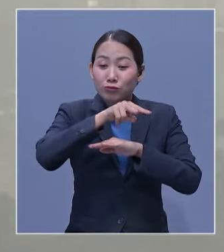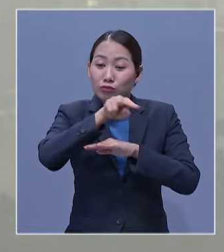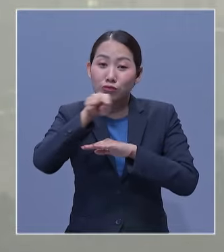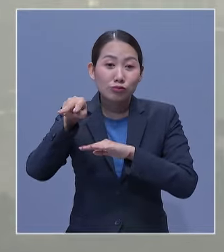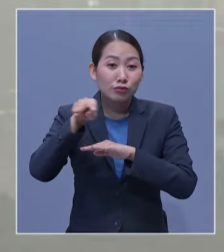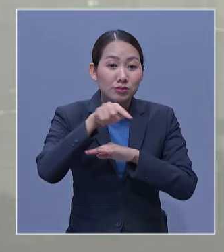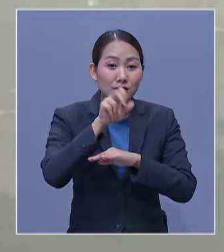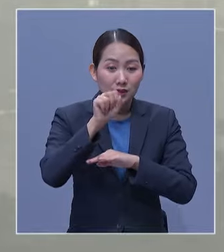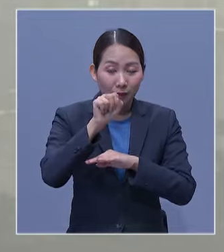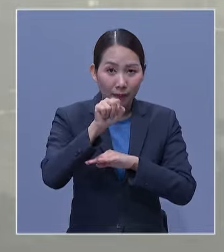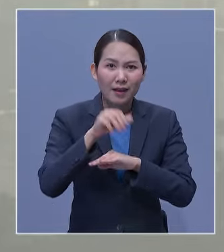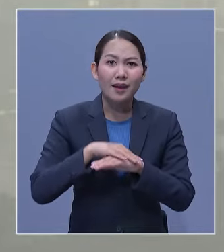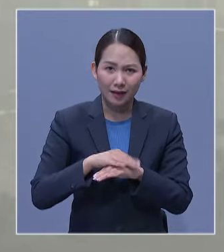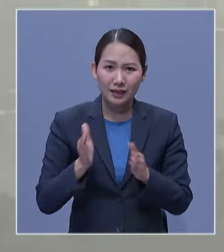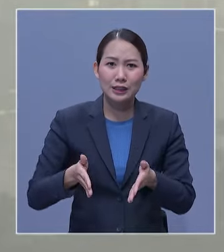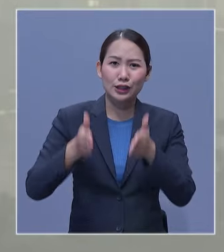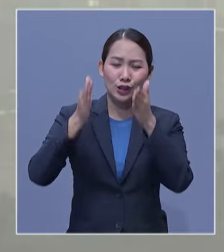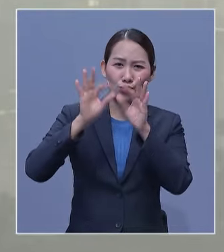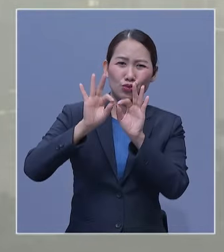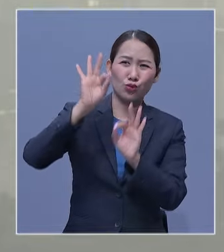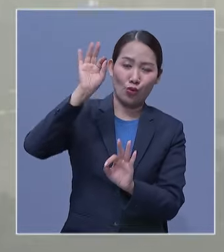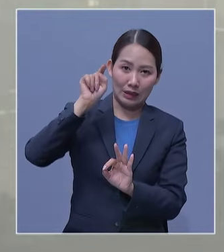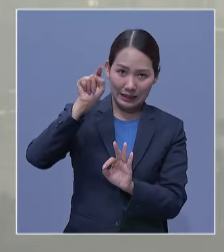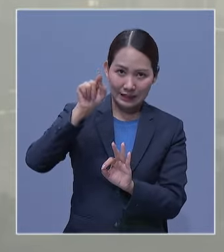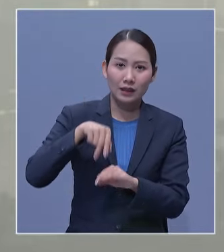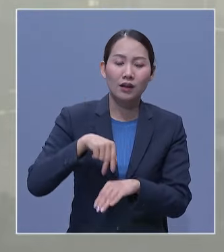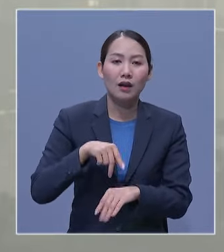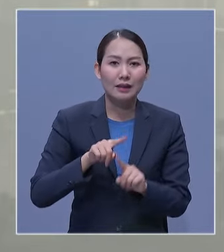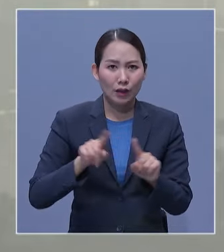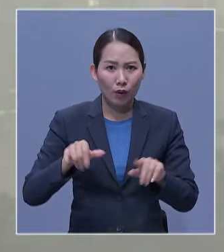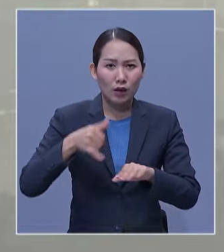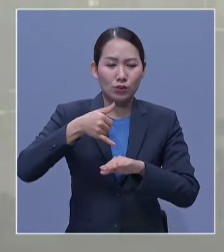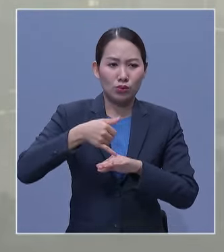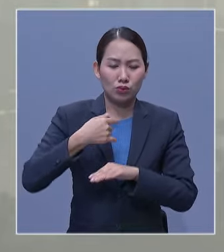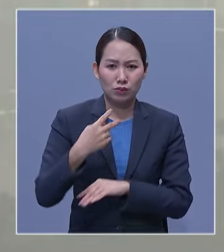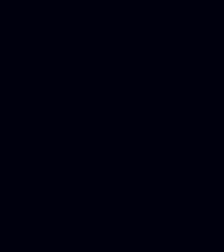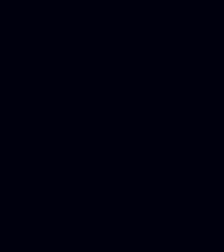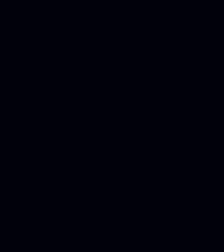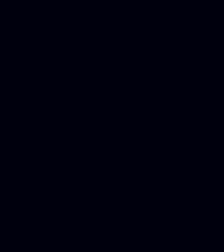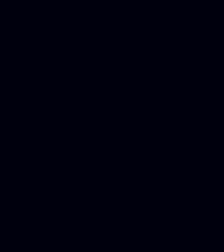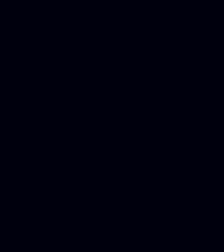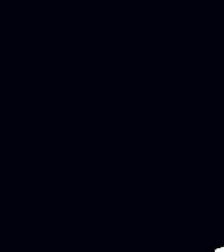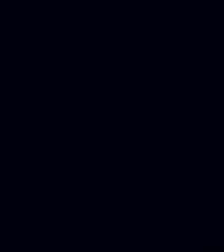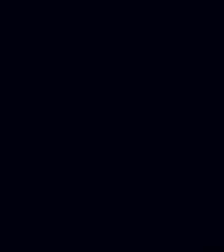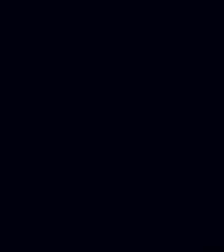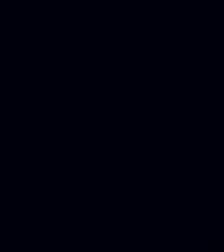สุขภาพเนี่ยมันก็อาจจะไม่ไปด้วยกันนะคุณจอยอ่ะต้องเช็คค่าฝุ่นหน่อยนะช่วงนี้นะ